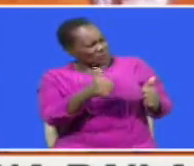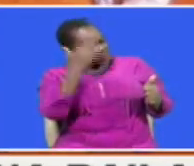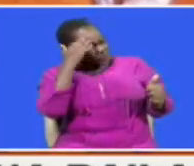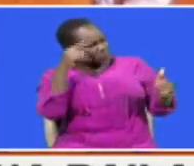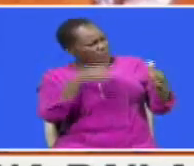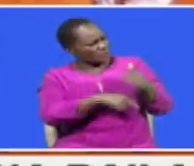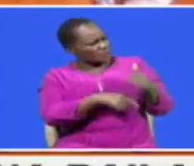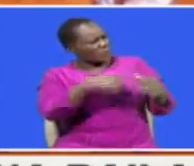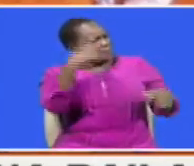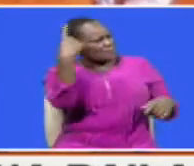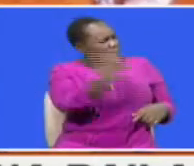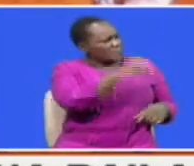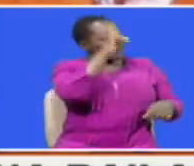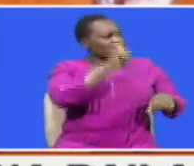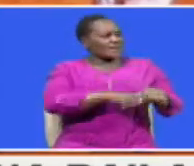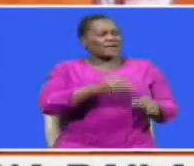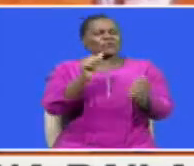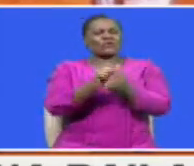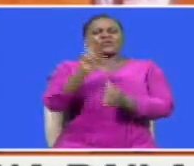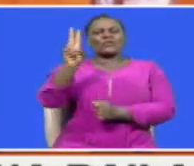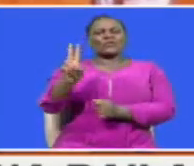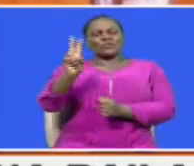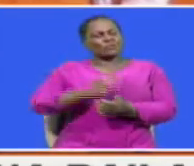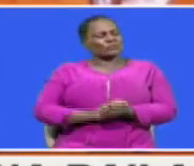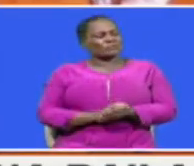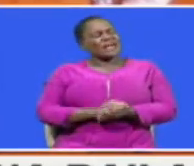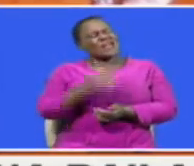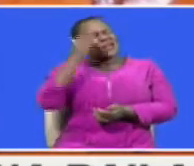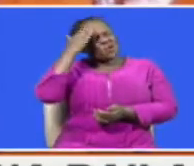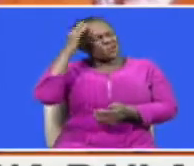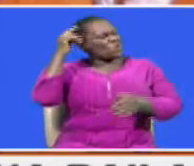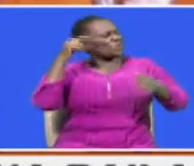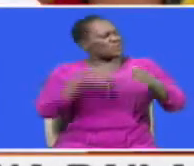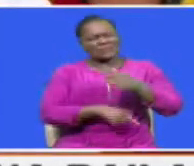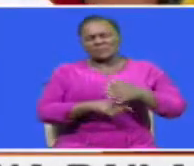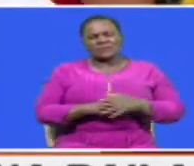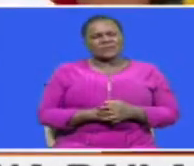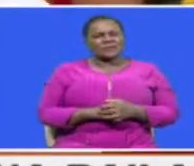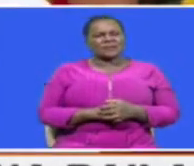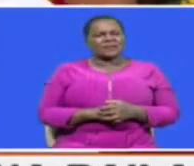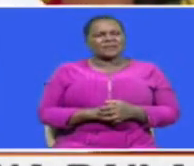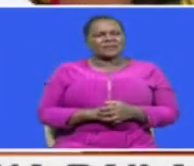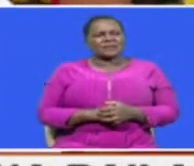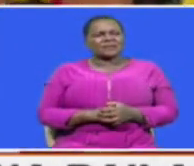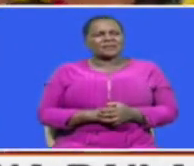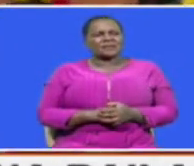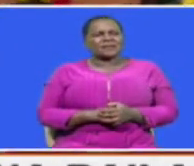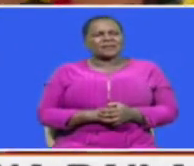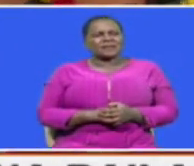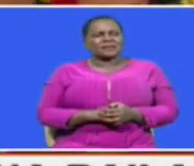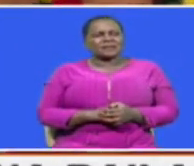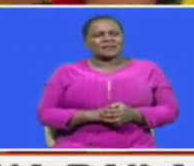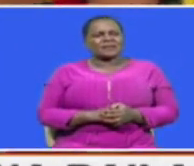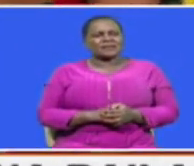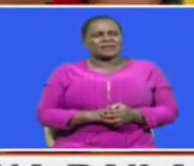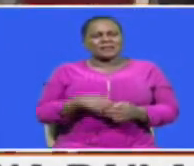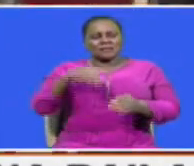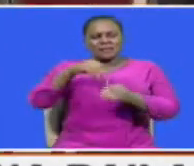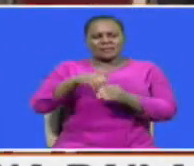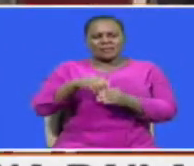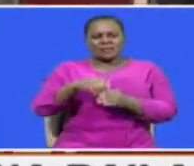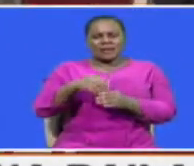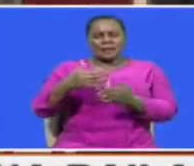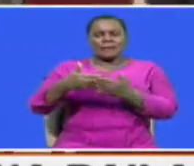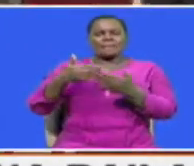Ndio nilimshinda akiwa na Uhuru. Namjua sana. Kwa imani.